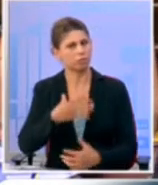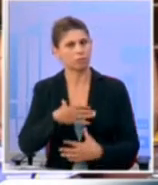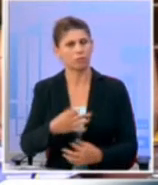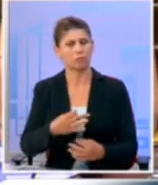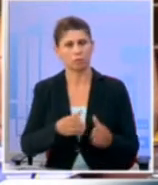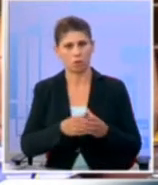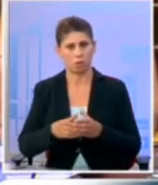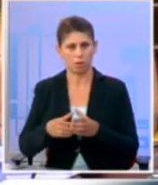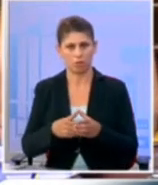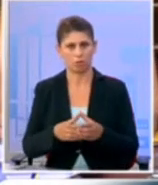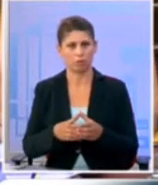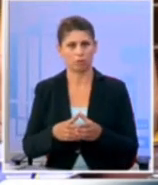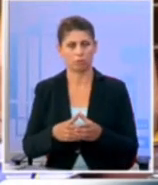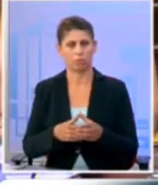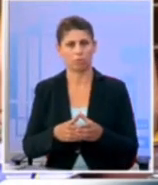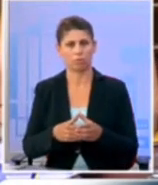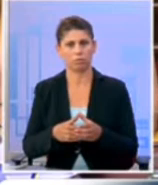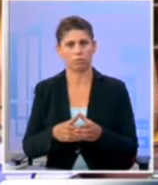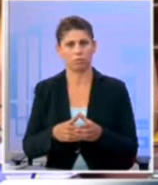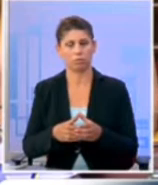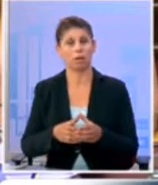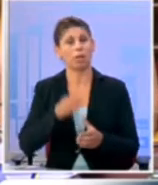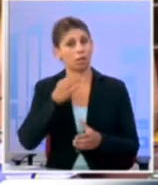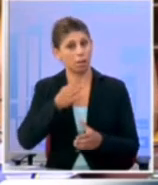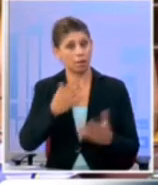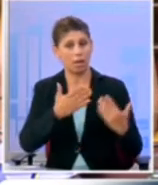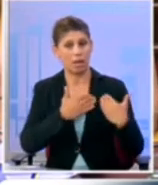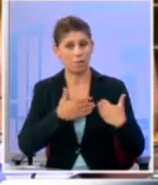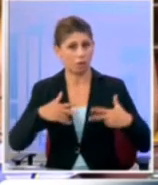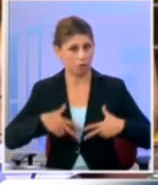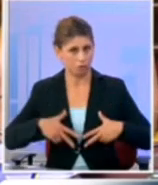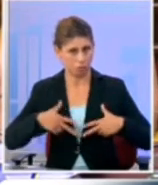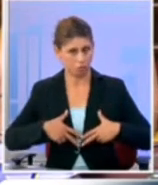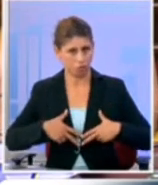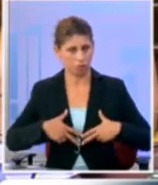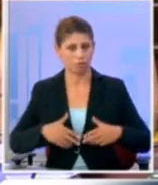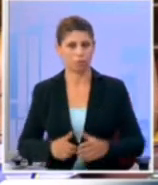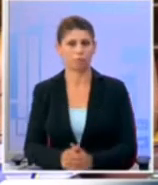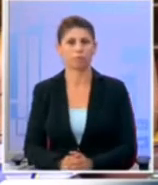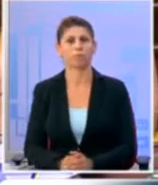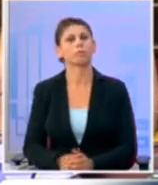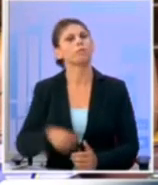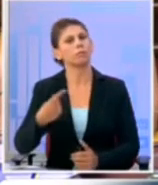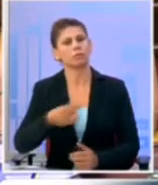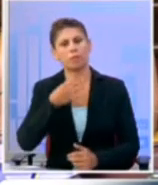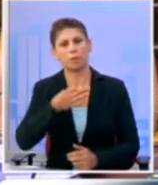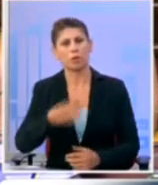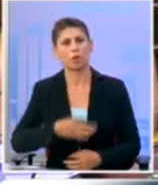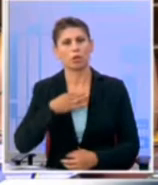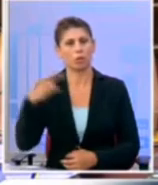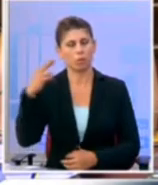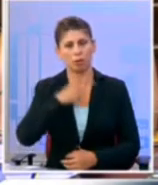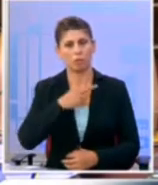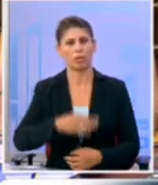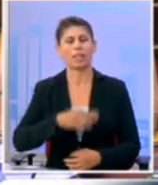οι εισηγητές των κομμάτων, να μιλήσει ο αρμόδιος υπουργός και να μιλήσει ο κύριος πρωθυπουργός και η